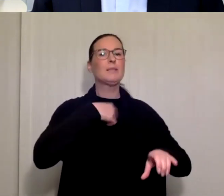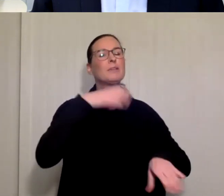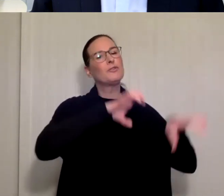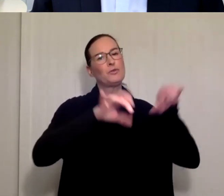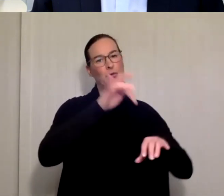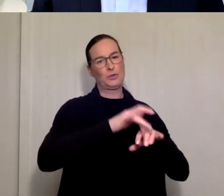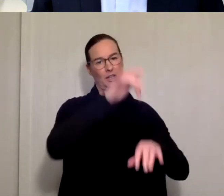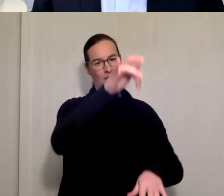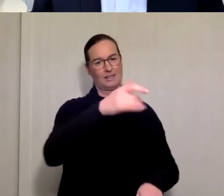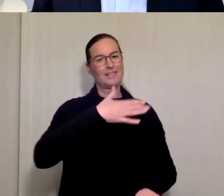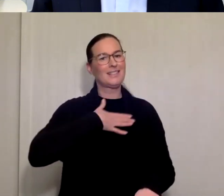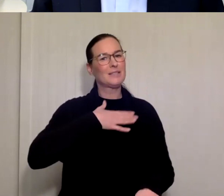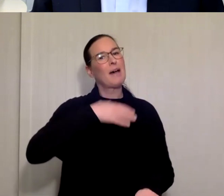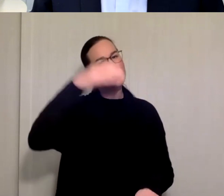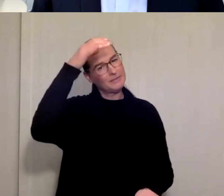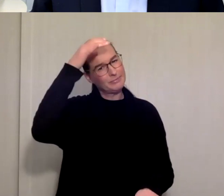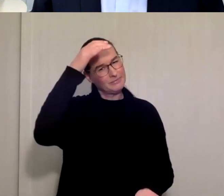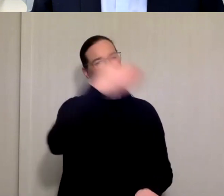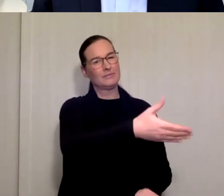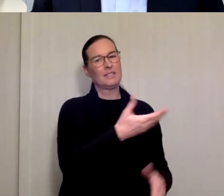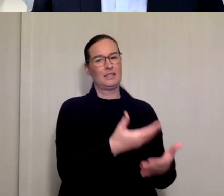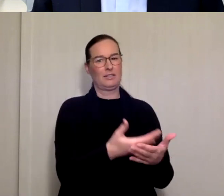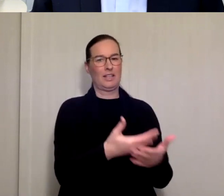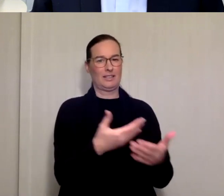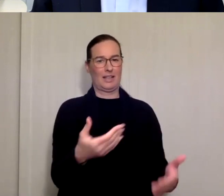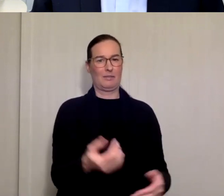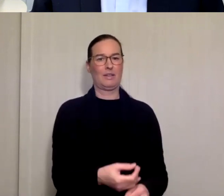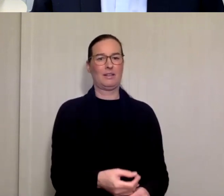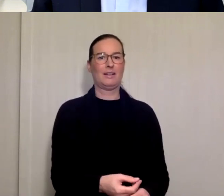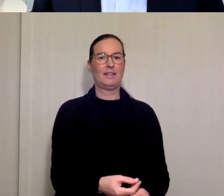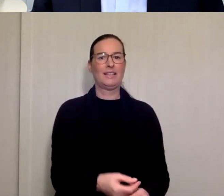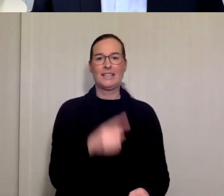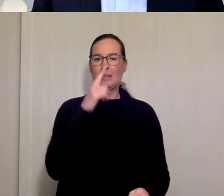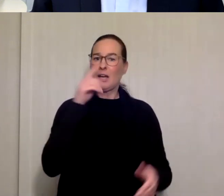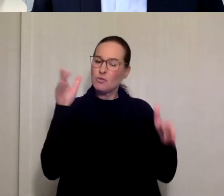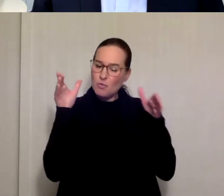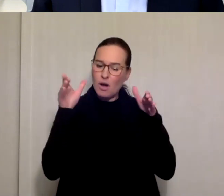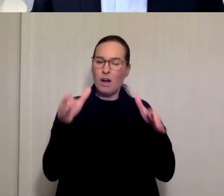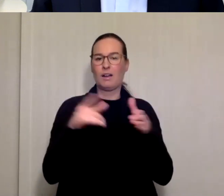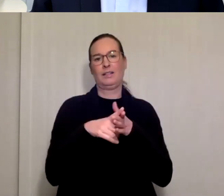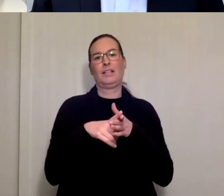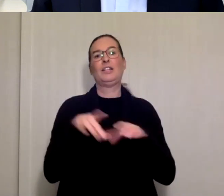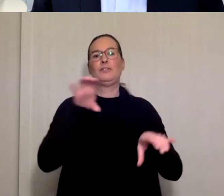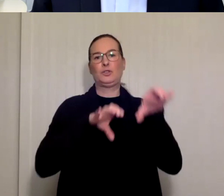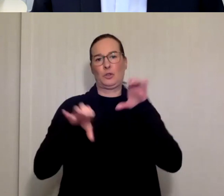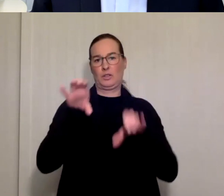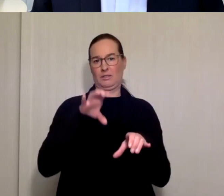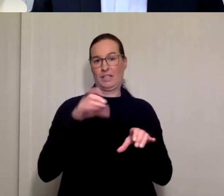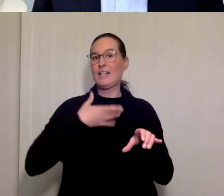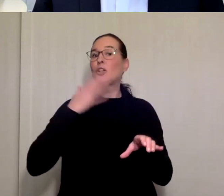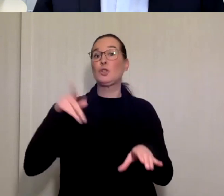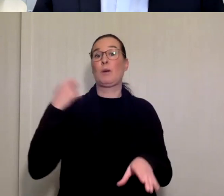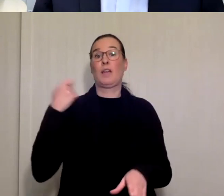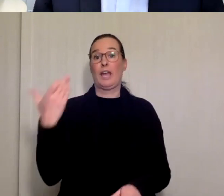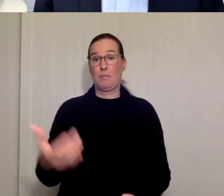meine Expertise ist. Und ich finde, es ist ganz arg wichtig, sie nicht so sehr aus dem Fenster zu lehnen. Ich hoffe, ich habe das heute nicht übertrieben. Als